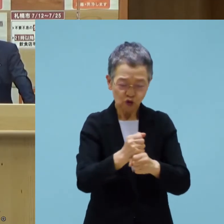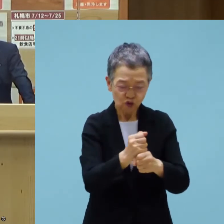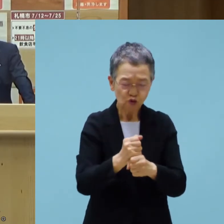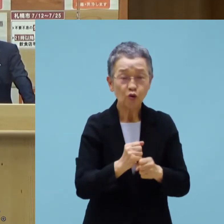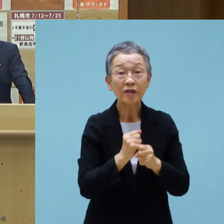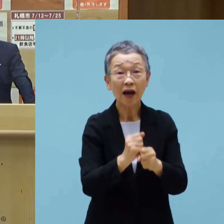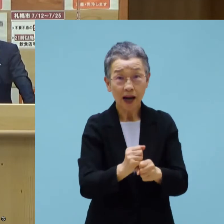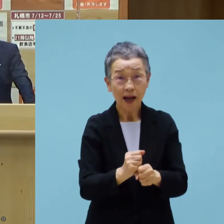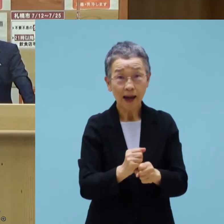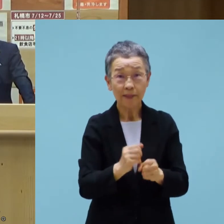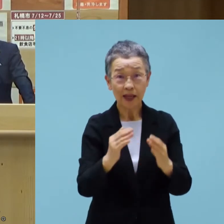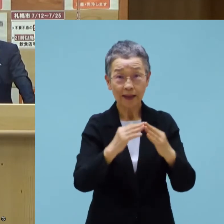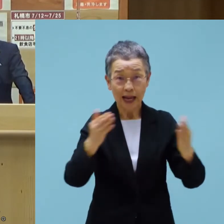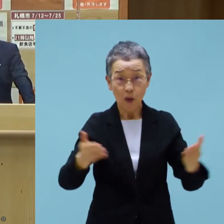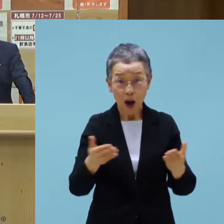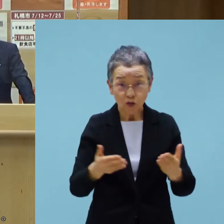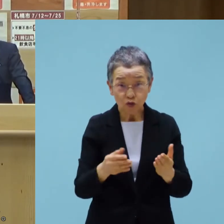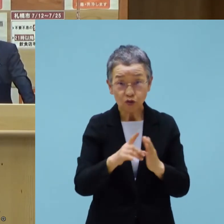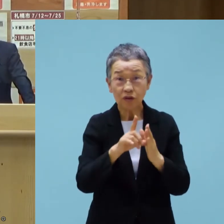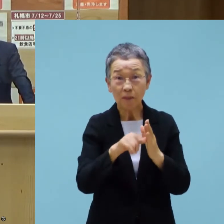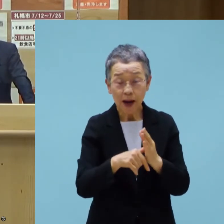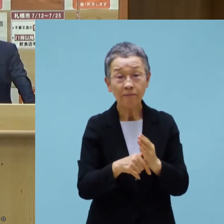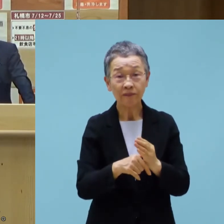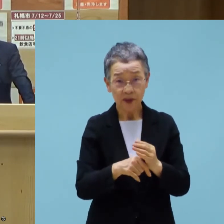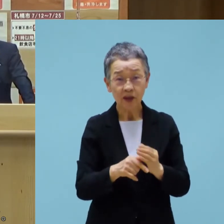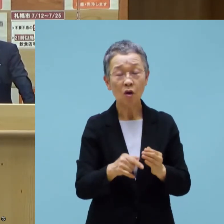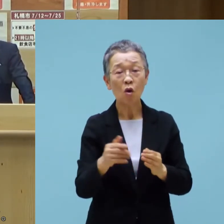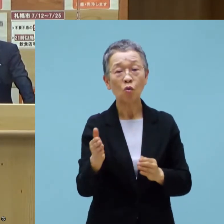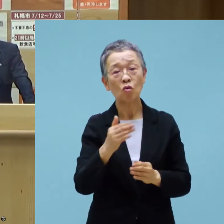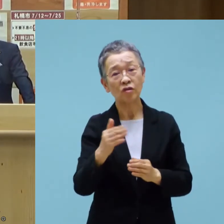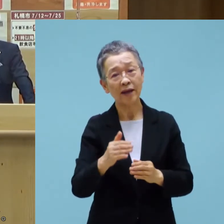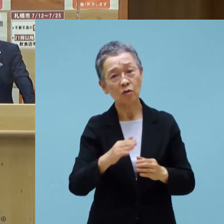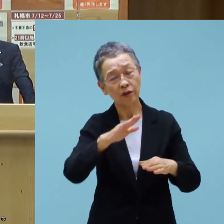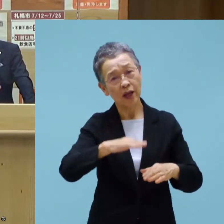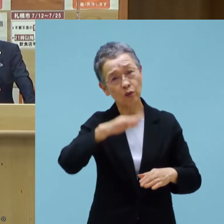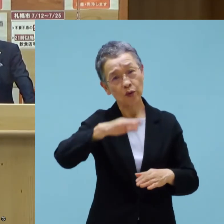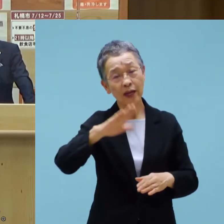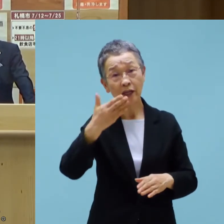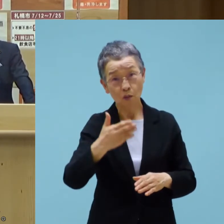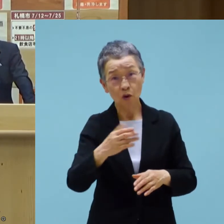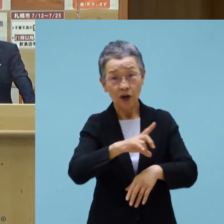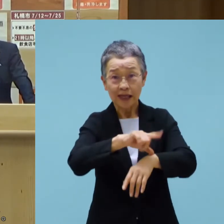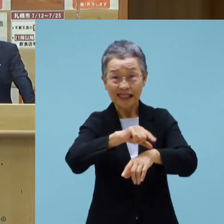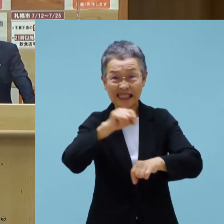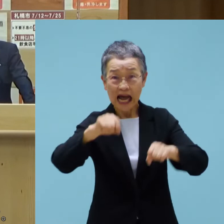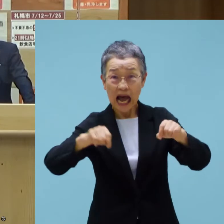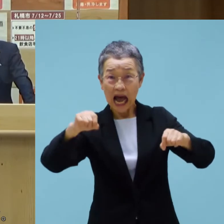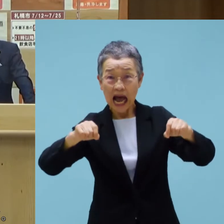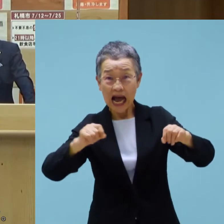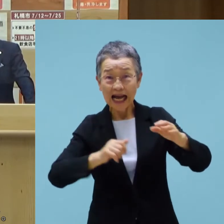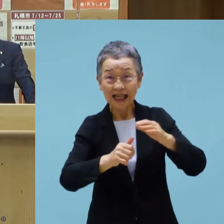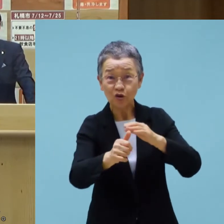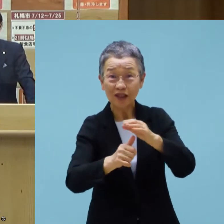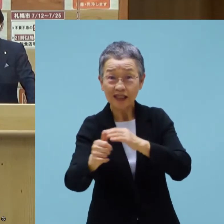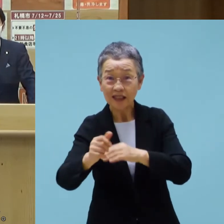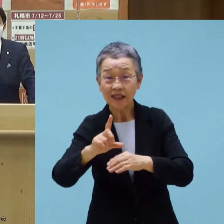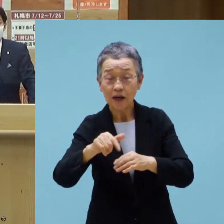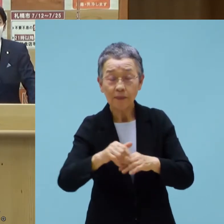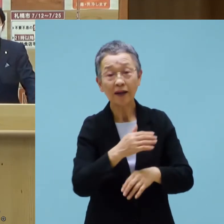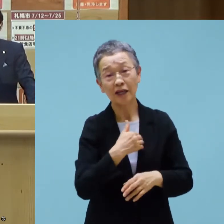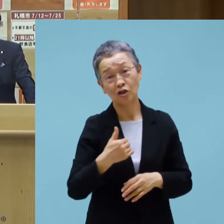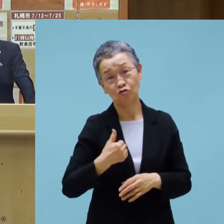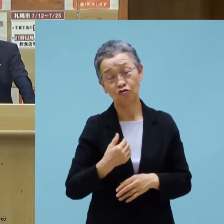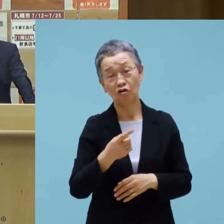ーク自体はこれぐらいしかできないけども、時差出勤をしっかりやりましょうとかですね、まあ、そういったことも組み合わせなが